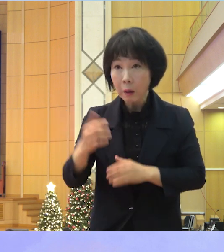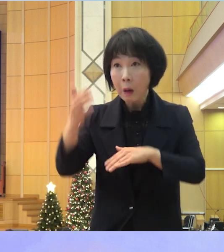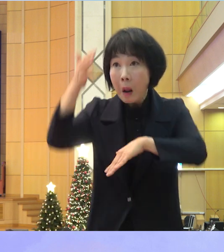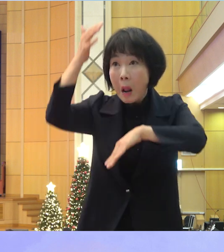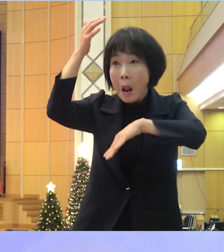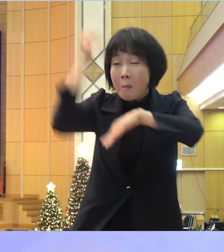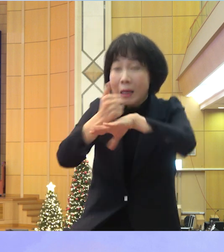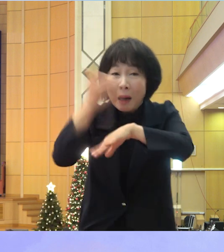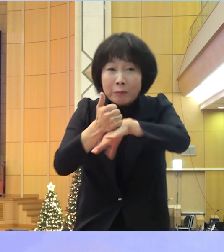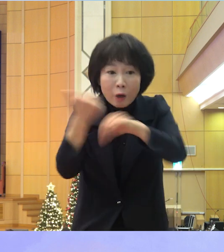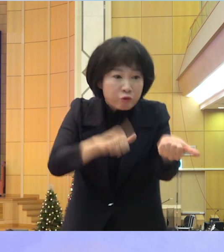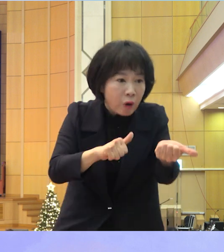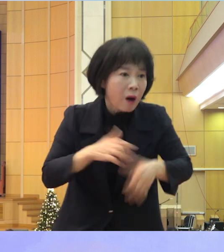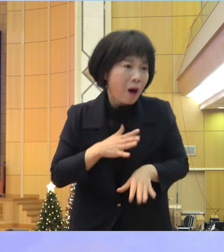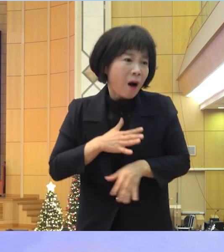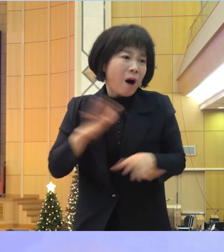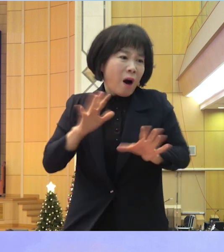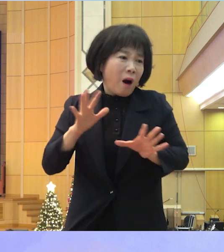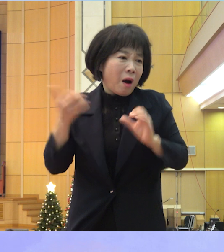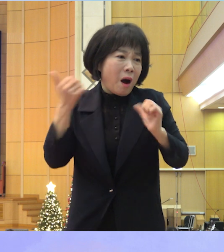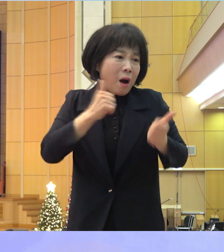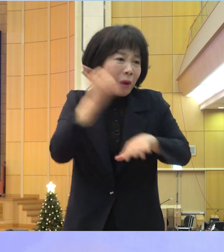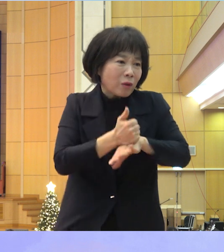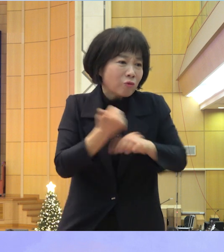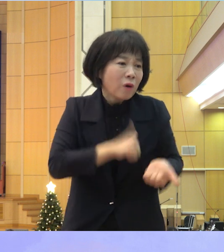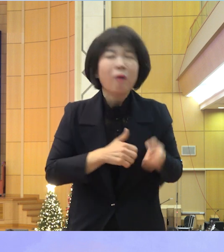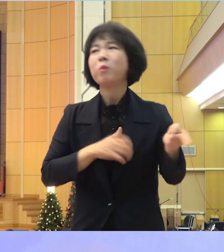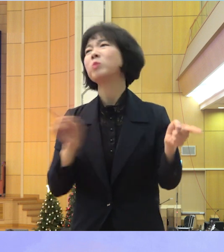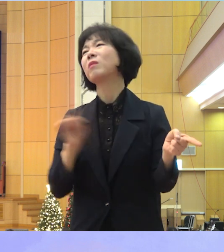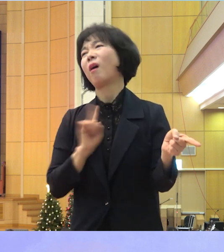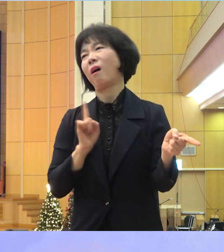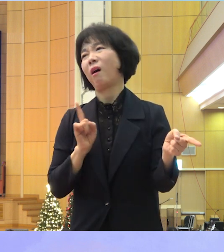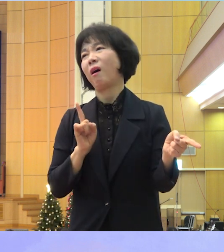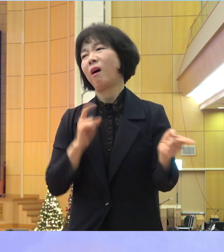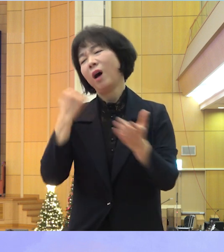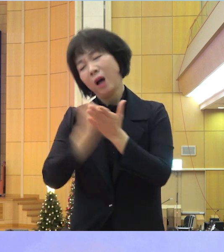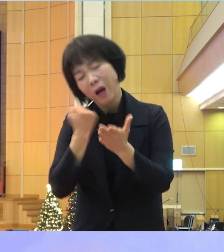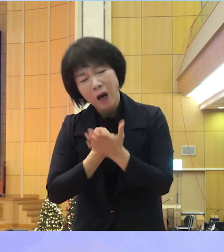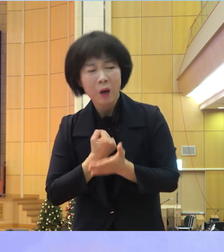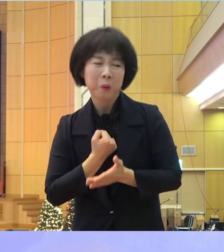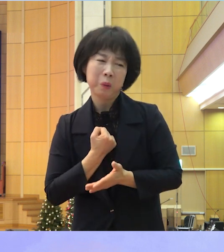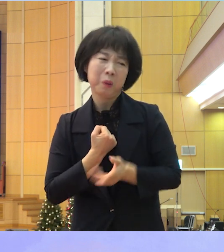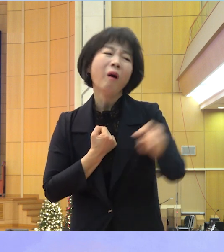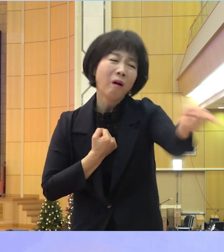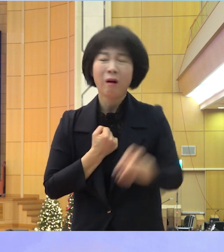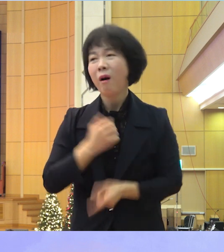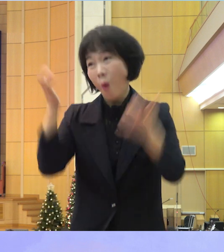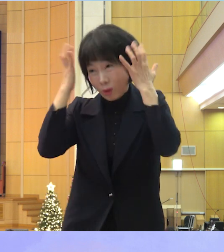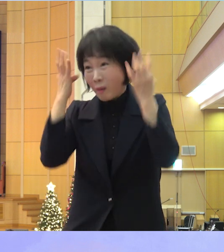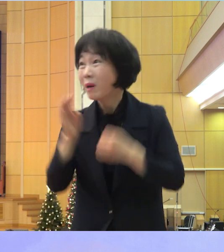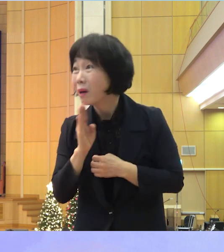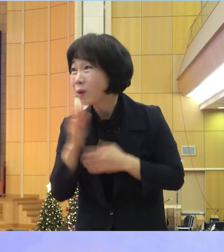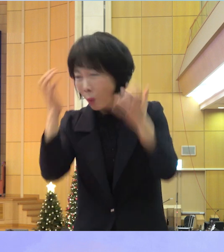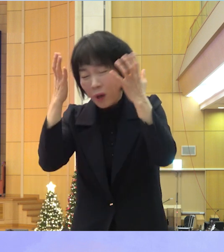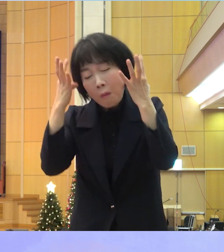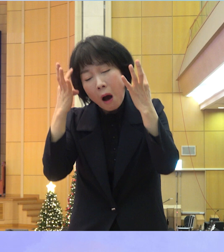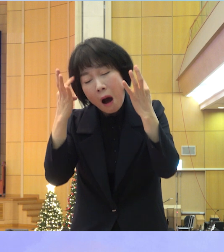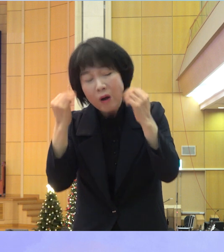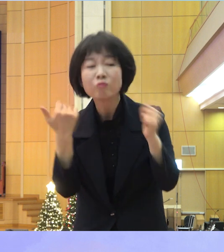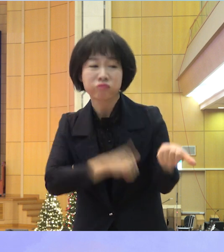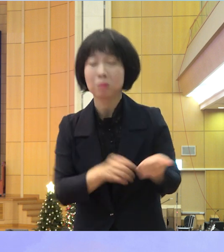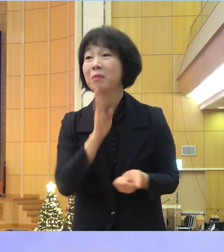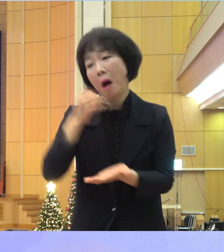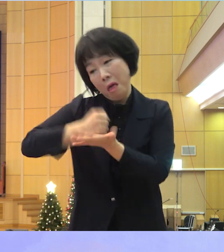마지막으로 돌아가신 그분에게 모든 사람들이 말하길 참 고생만 하다가